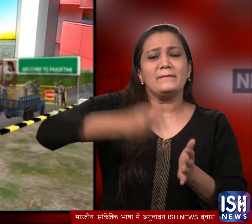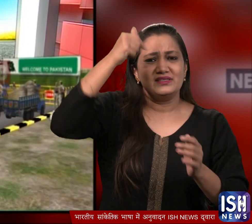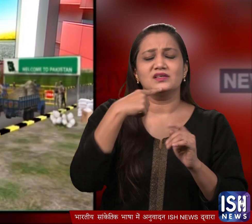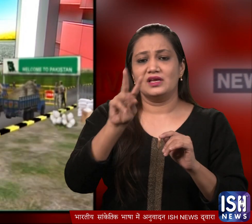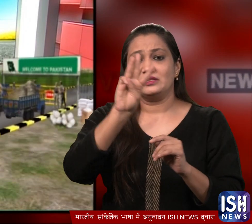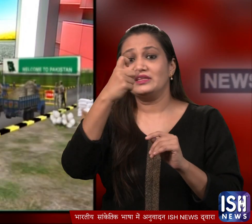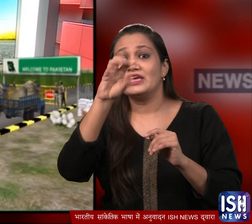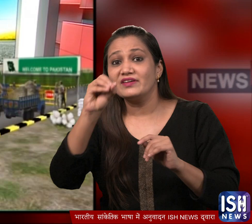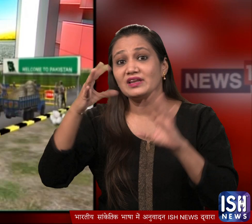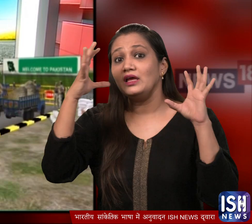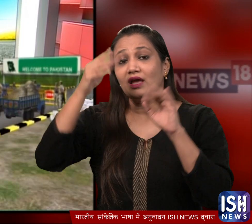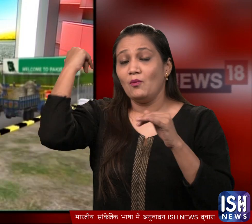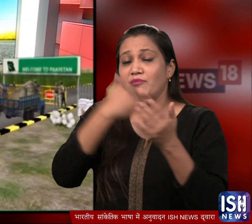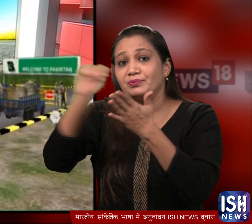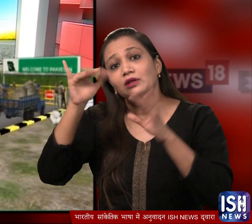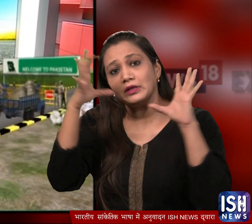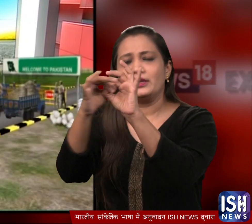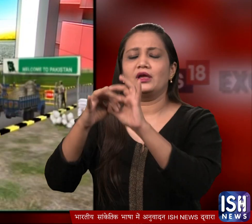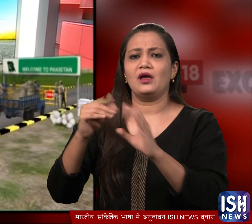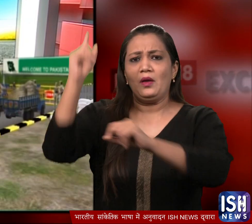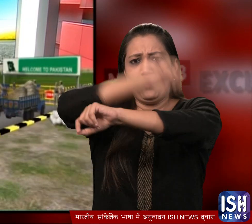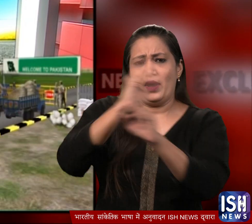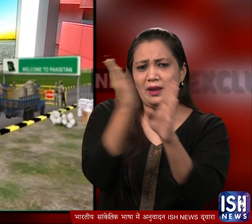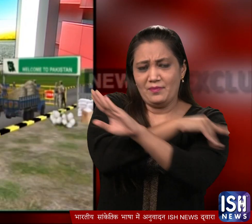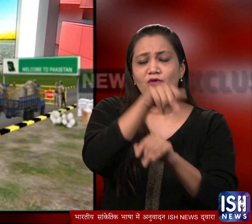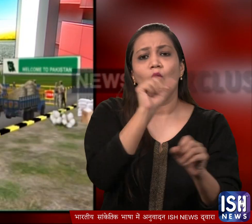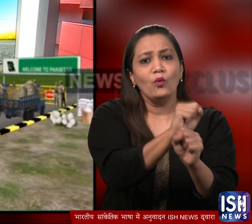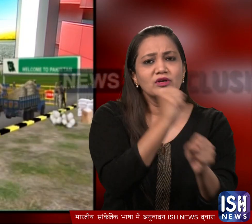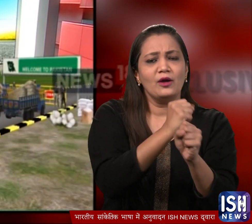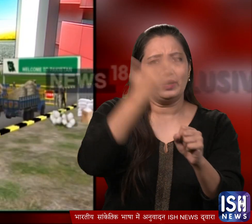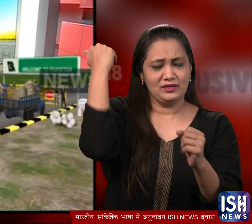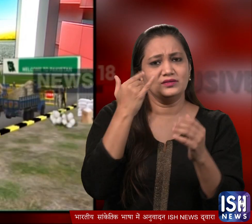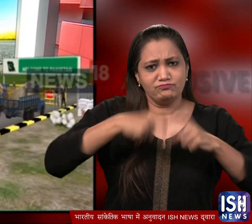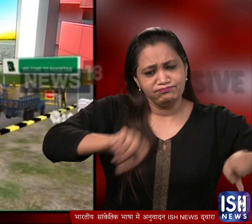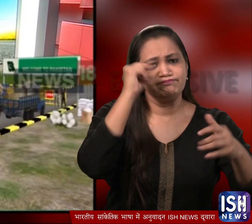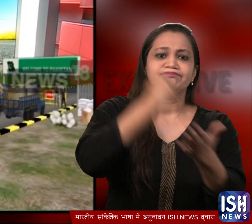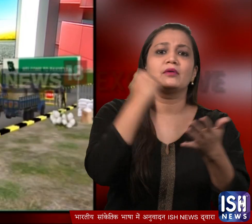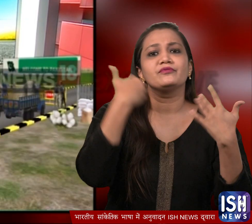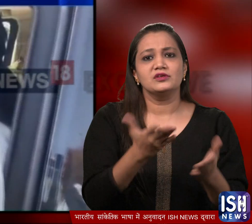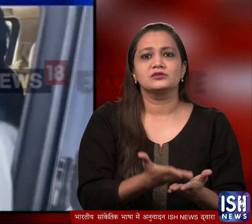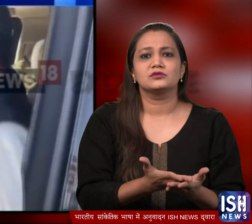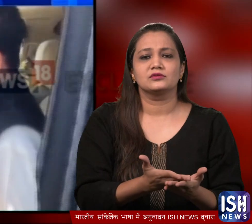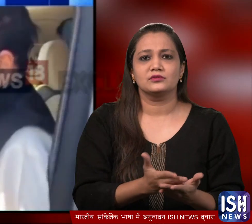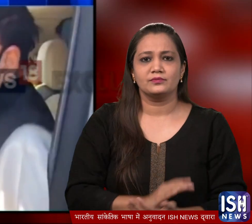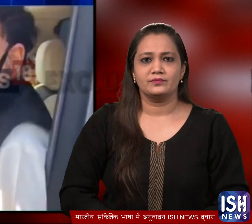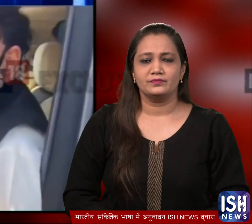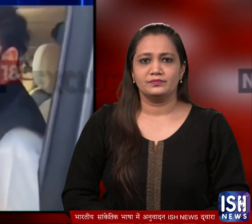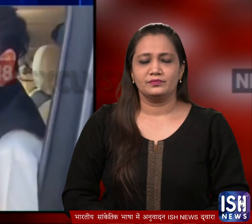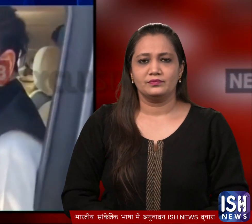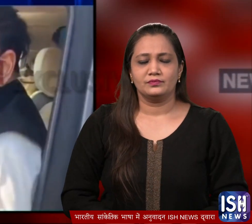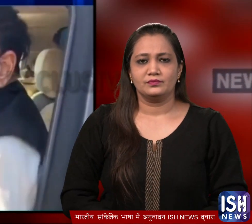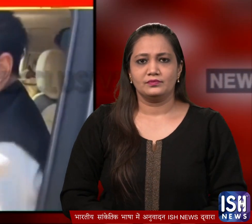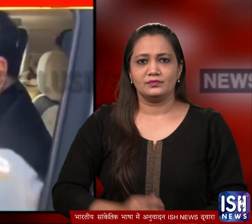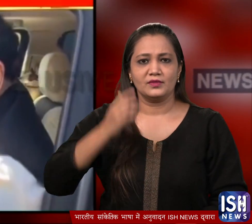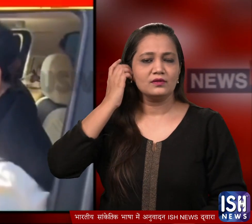आर्टिकल 370 हटाए जाने से जोड़ दिया, जबकि एक दिन पहले उसी सरकार की एक कमेटी ने इस फैसले पर मोहर लगाई थी। वो डेफर